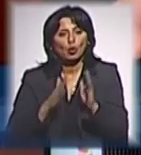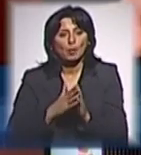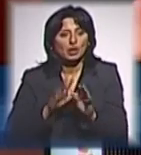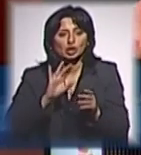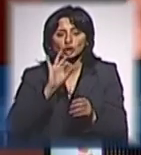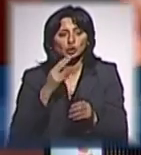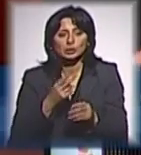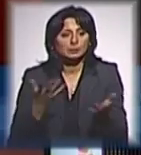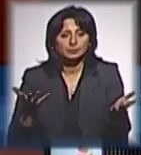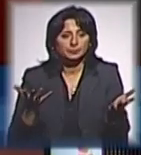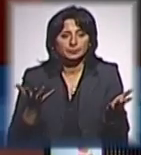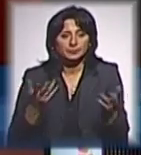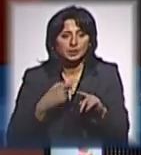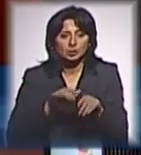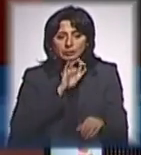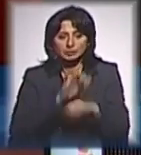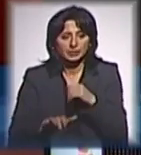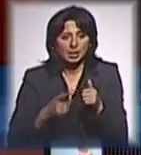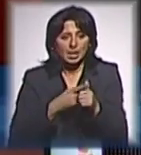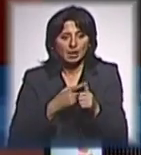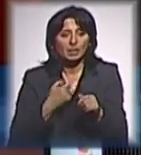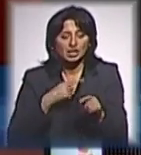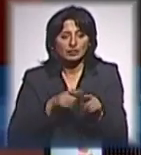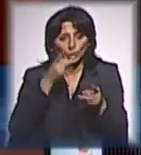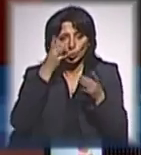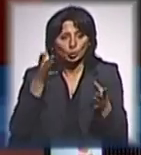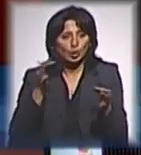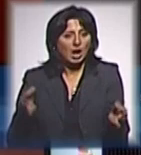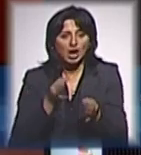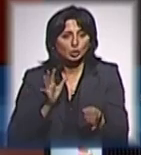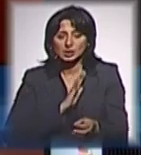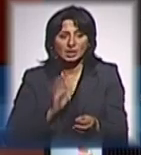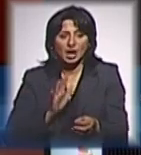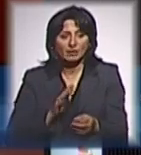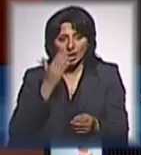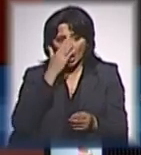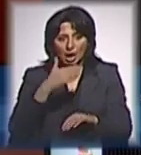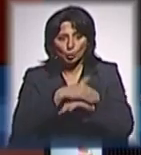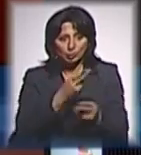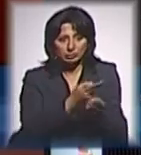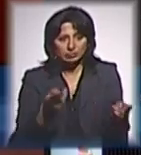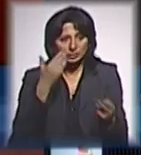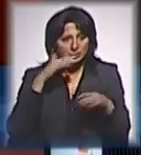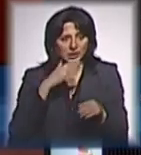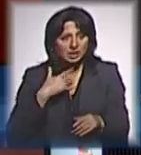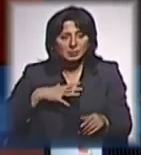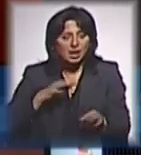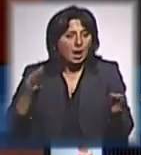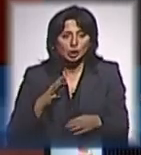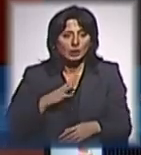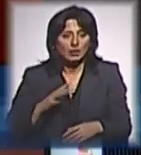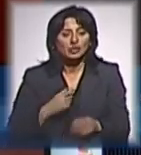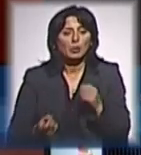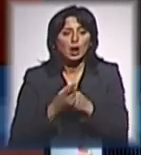აქვს სოციალური, რომ ელემენტარულად მარგინალიზირებული არის, ეს ჩვენ კულტურაში არასდროს არ იყო, რომ ხალხი ქუჩაში ათევდა ღამეებს, ამიტომაც